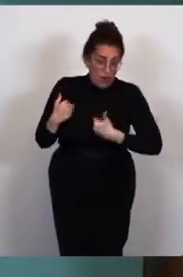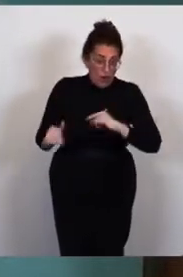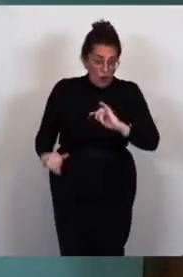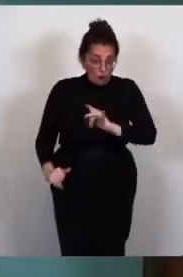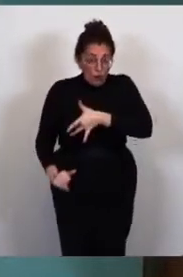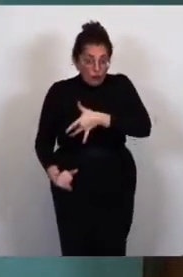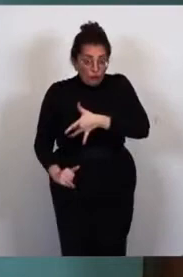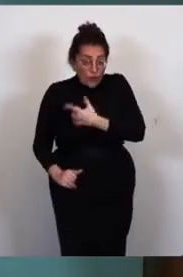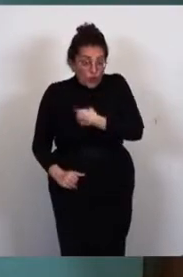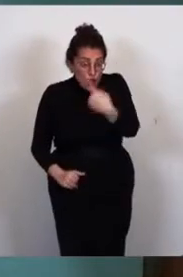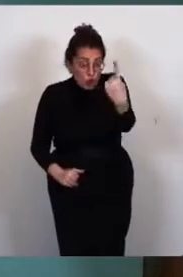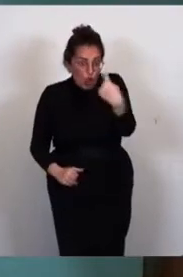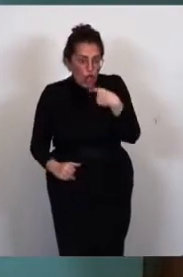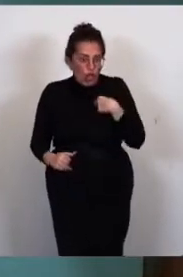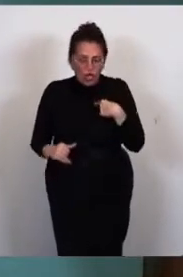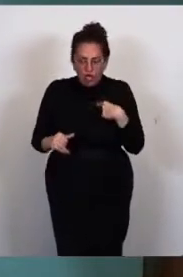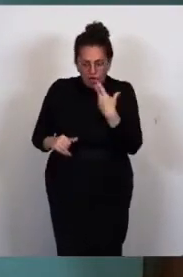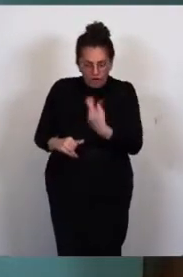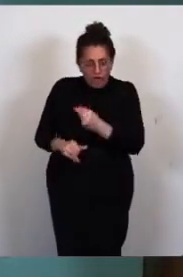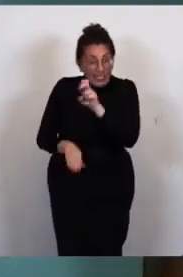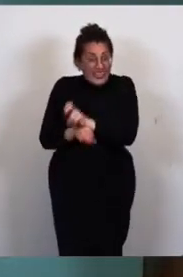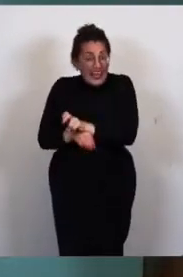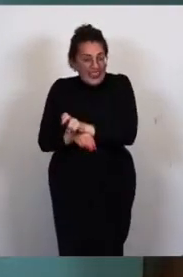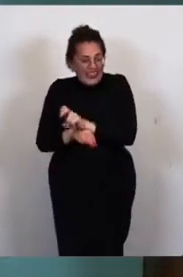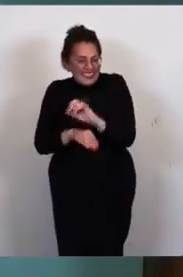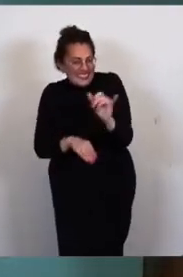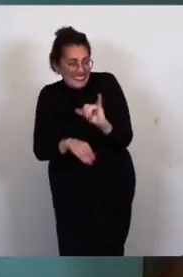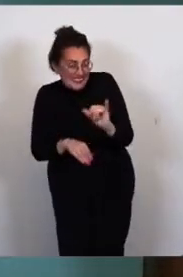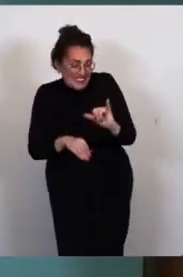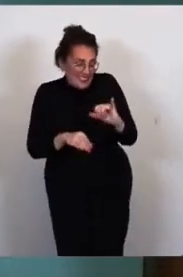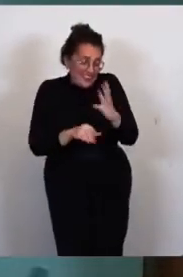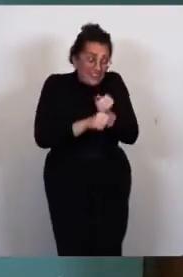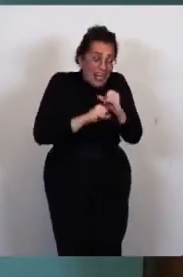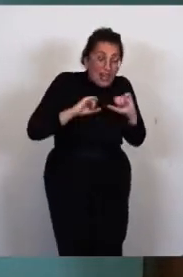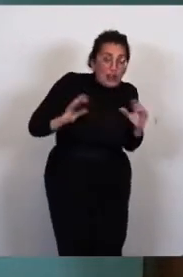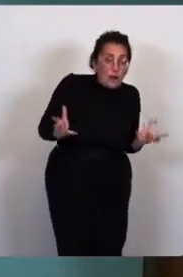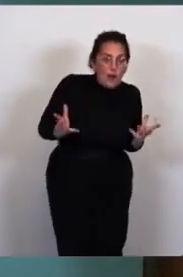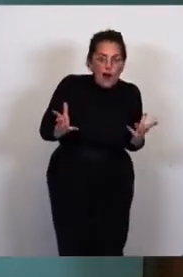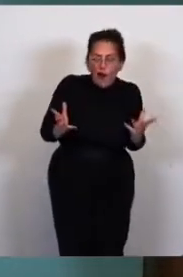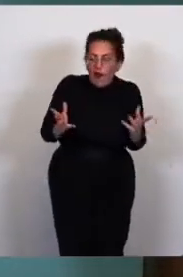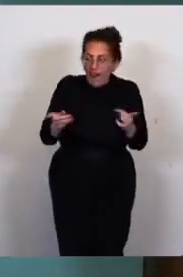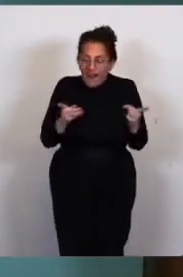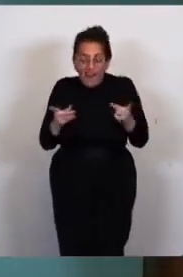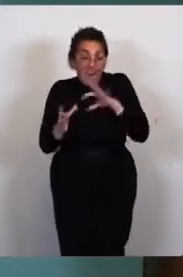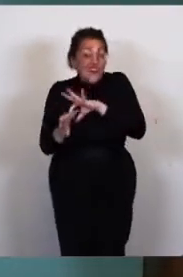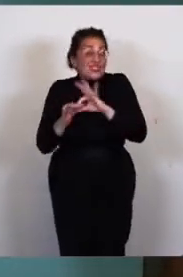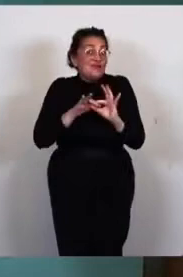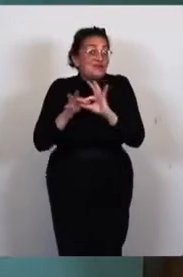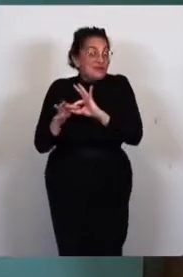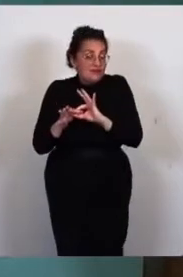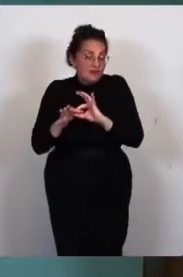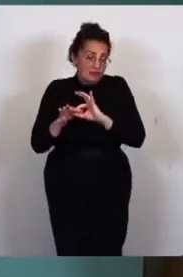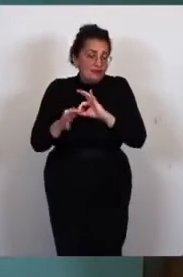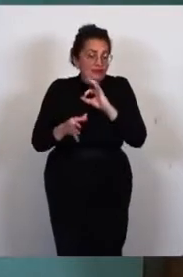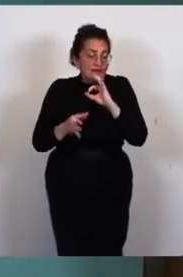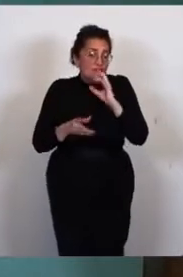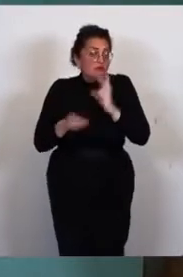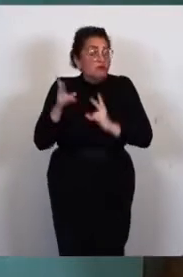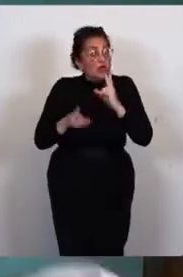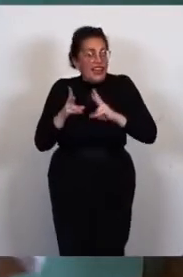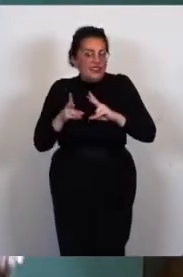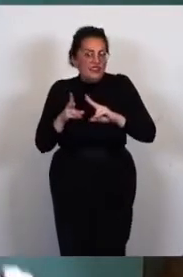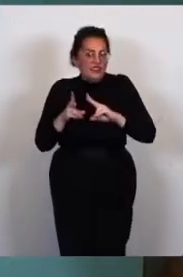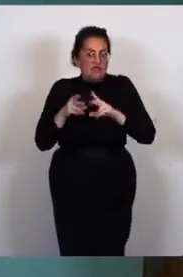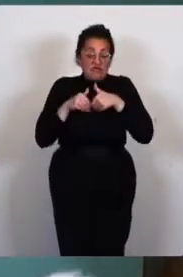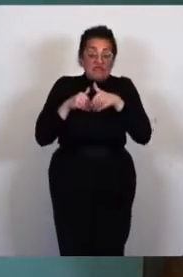travaille par ailleurs à d'autres formes pour peut-être plus souples, parce que parfois, il faut être prêt du jour au lendemain, etc. Donc, c'est un vrai sujet qui nous préoccupe et sur